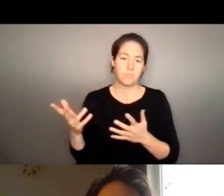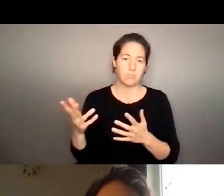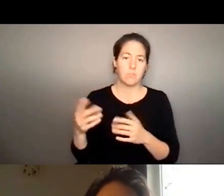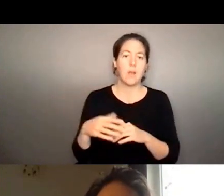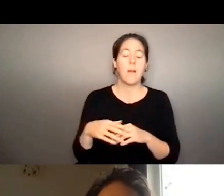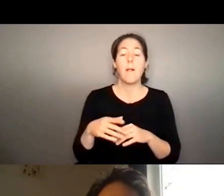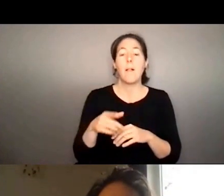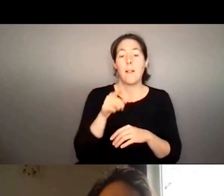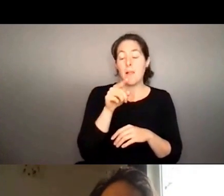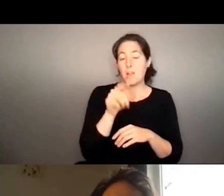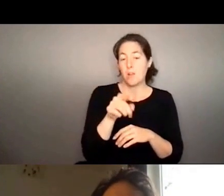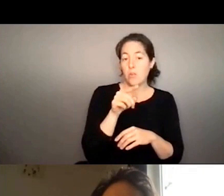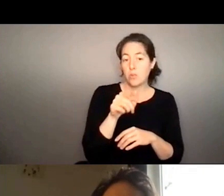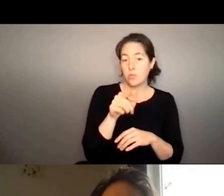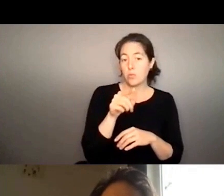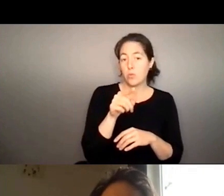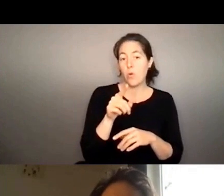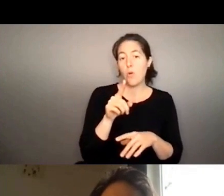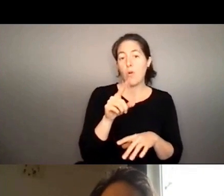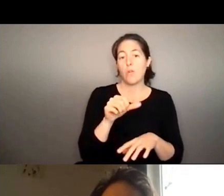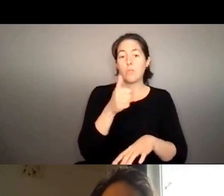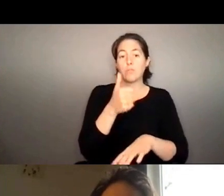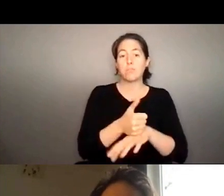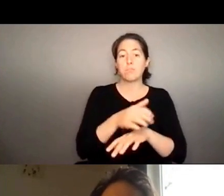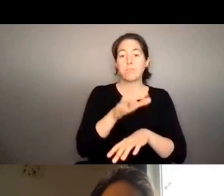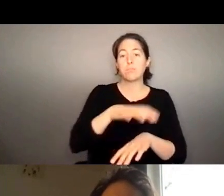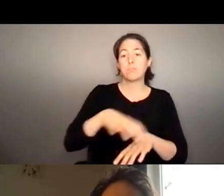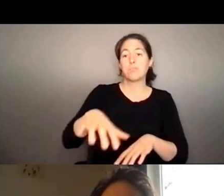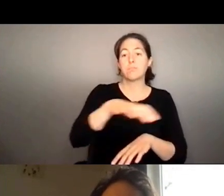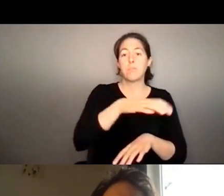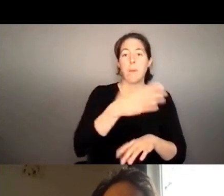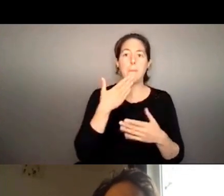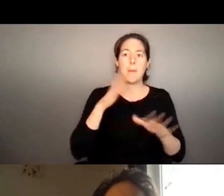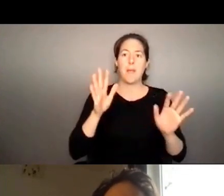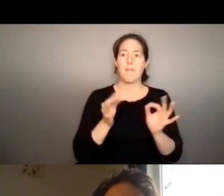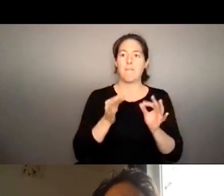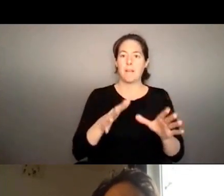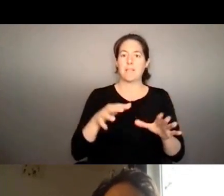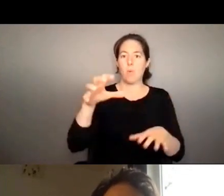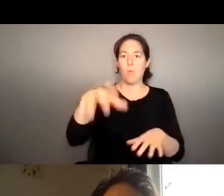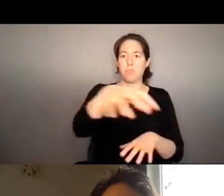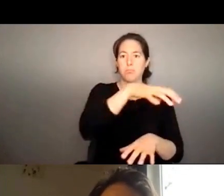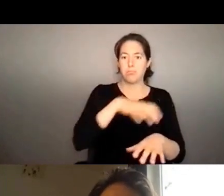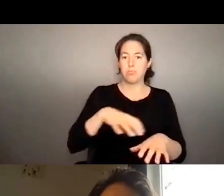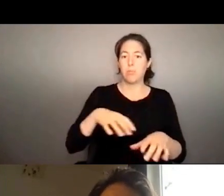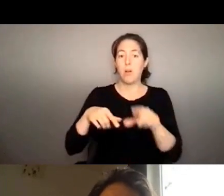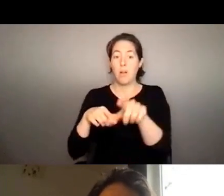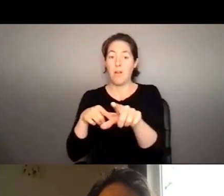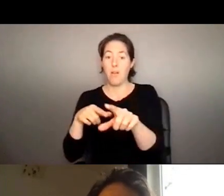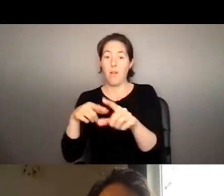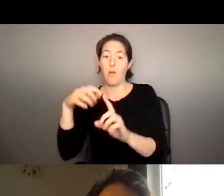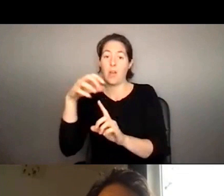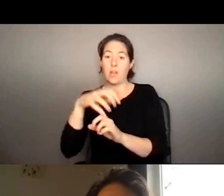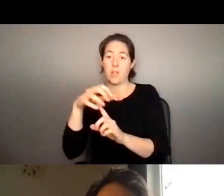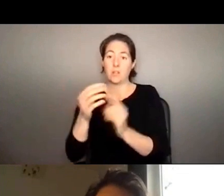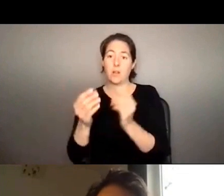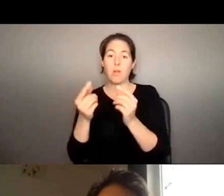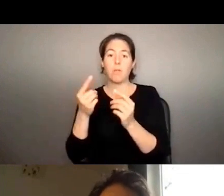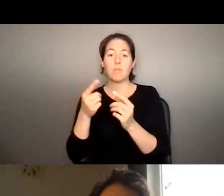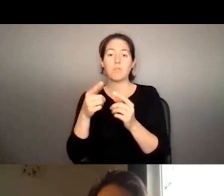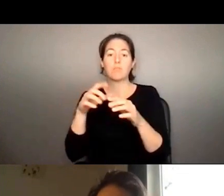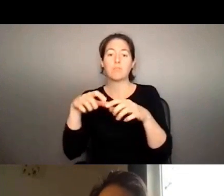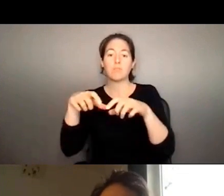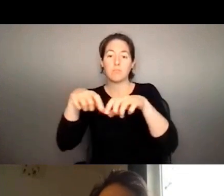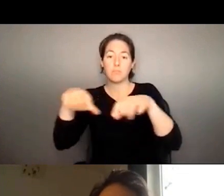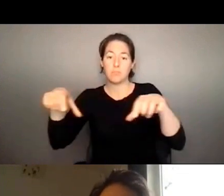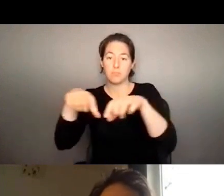c'est ça, c'est une espèce de disposition idyllique, là, permacole, où on a une champignonnière qui est en haut à droite, peut-être si on part du centre, là, qui est